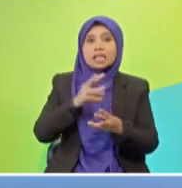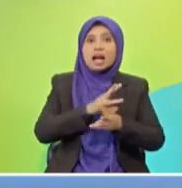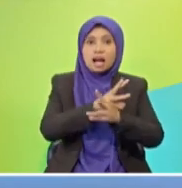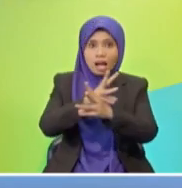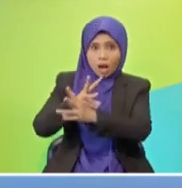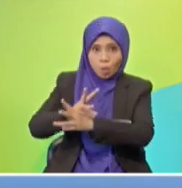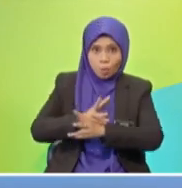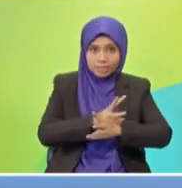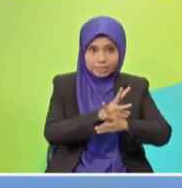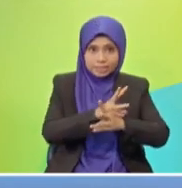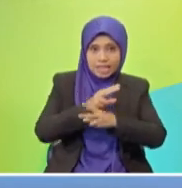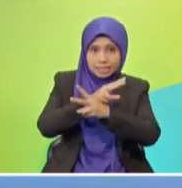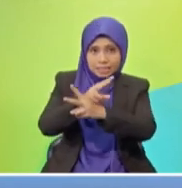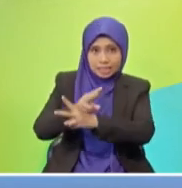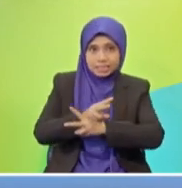berhati-hati